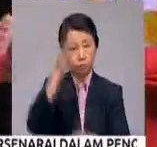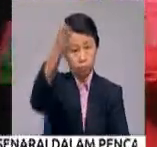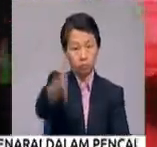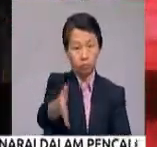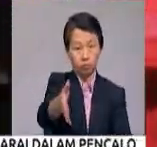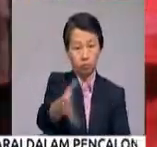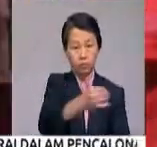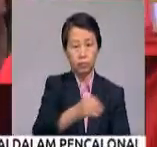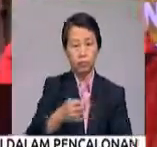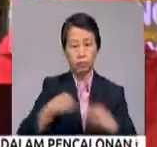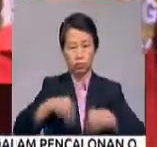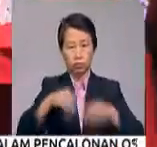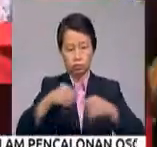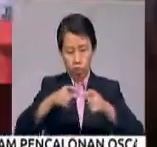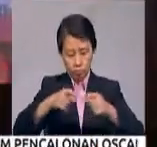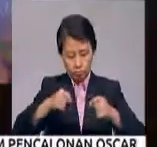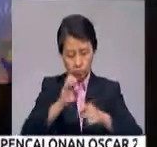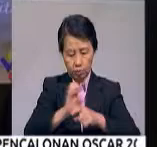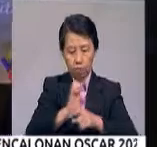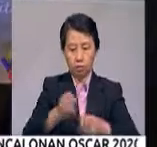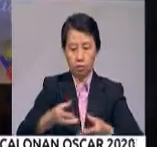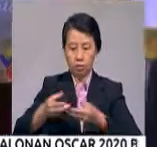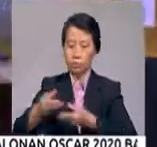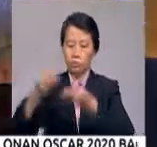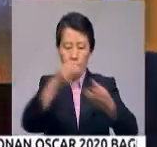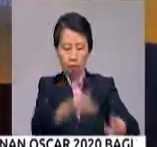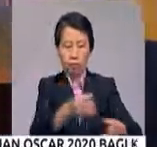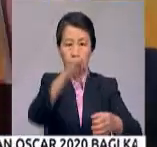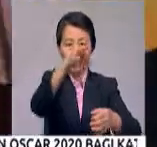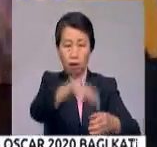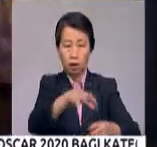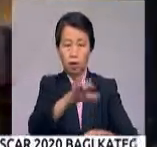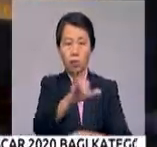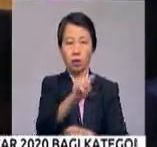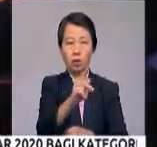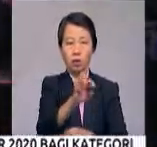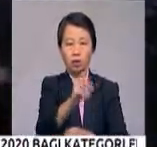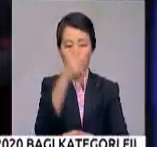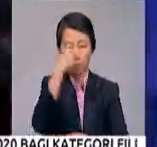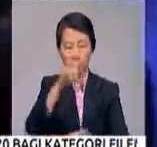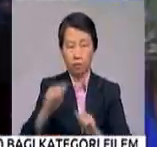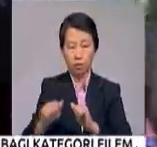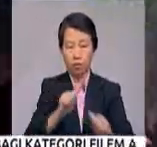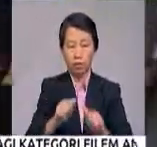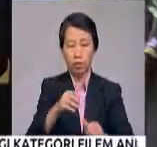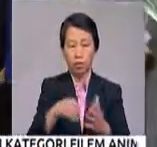datang. Hasil jualan kepingan emas itu akan disalurkan kepada tabung YAKIB 4X